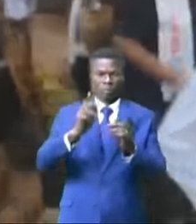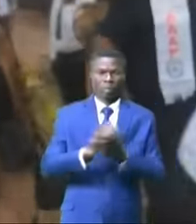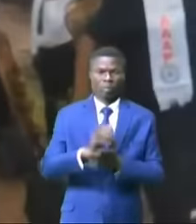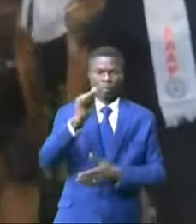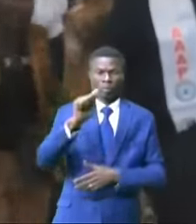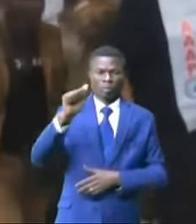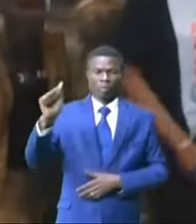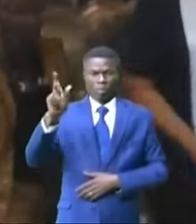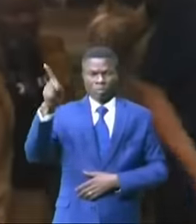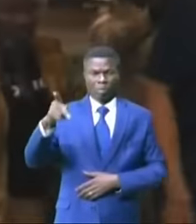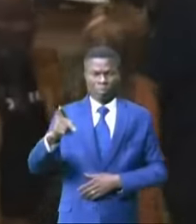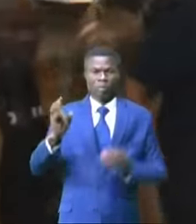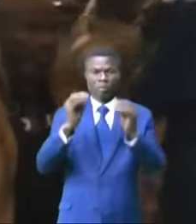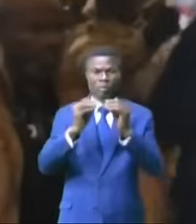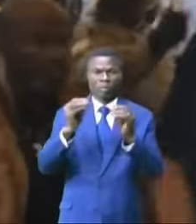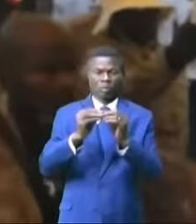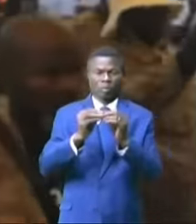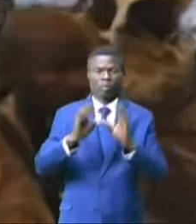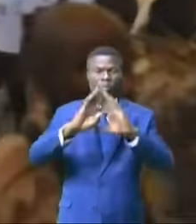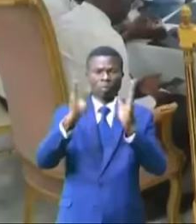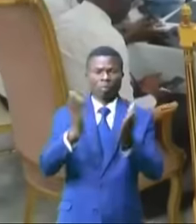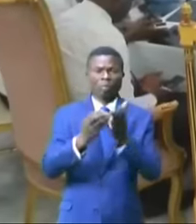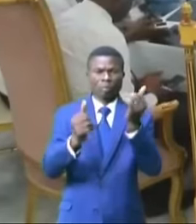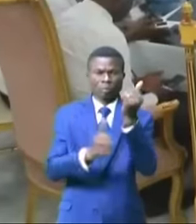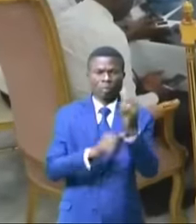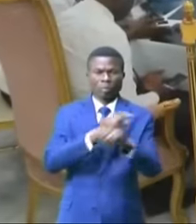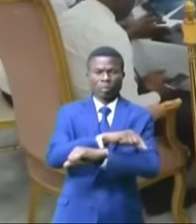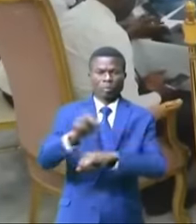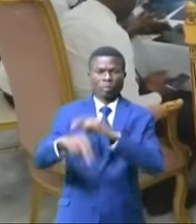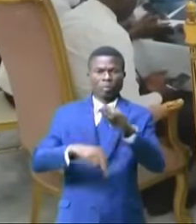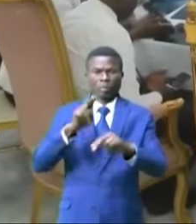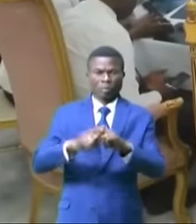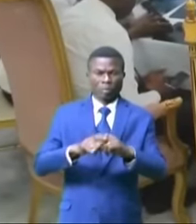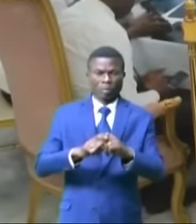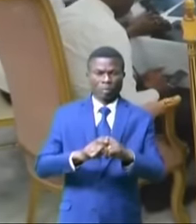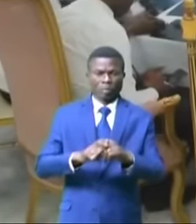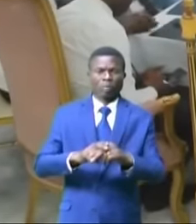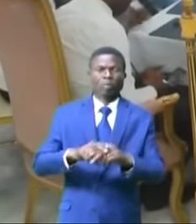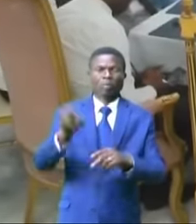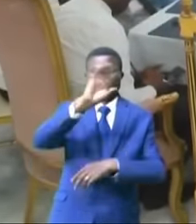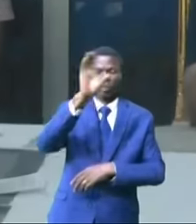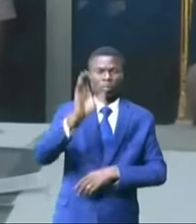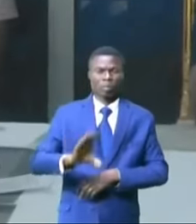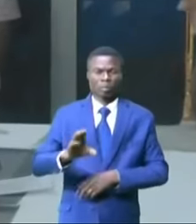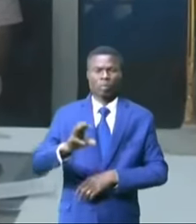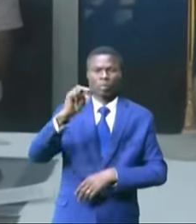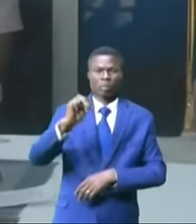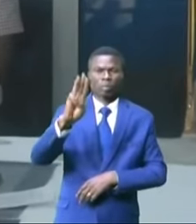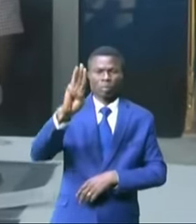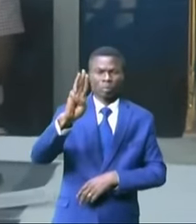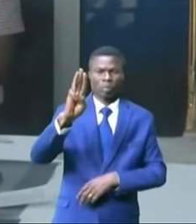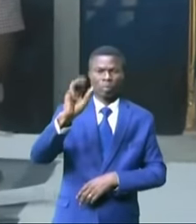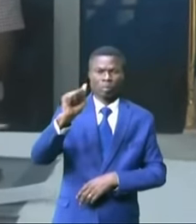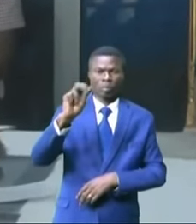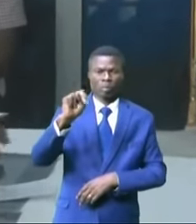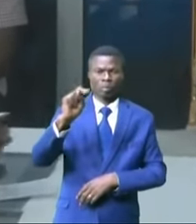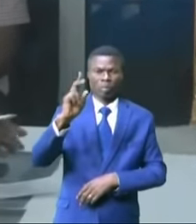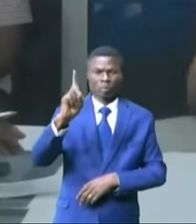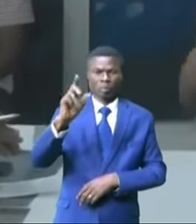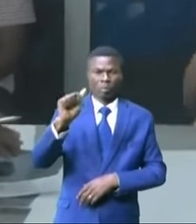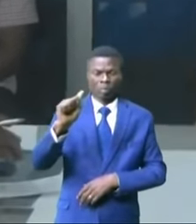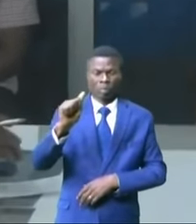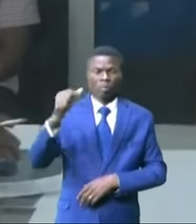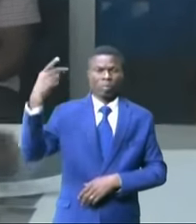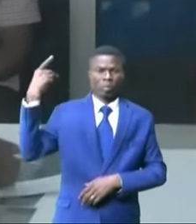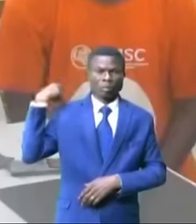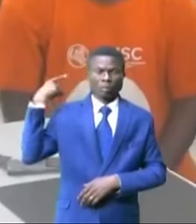Kankou-Chikou a réuni les candidats à la députation provinciale et nationale de la circonscription électorale de Mwanda dans le Congo central. Les futurs